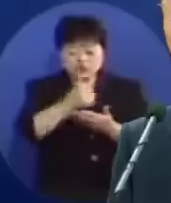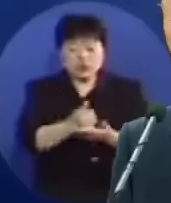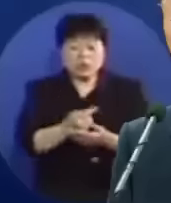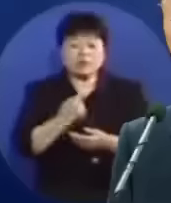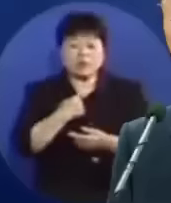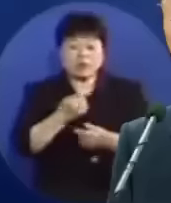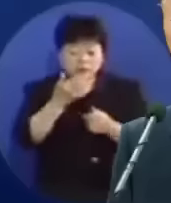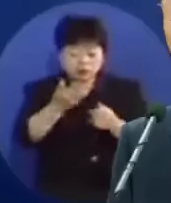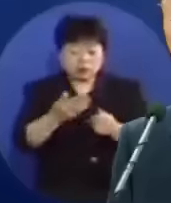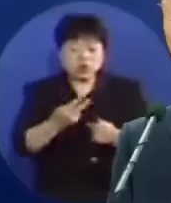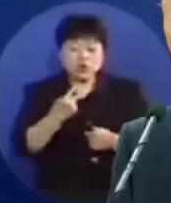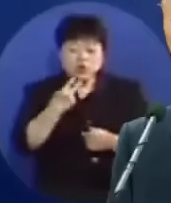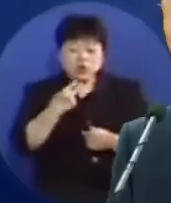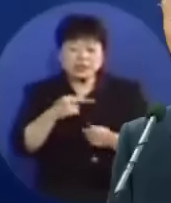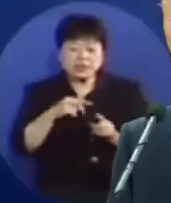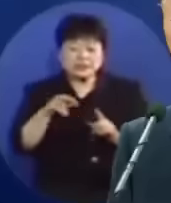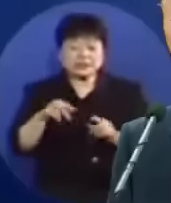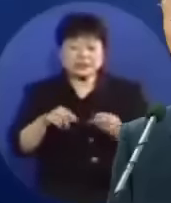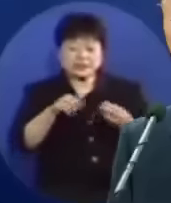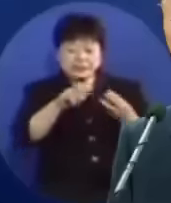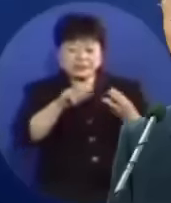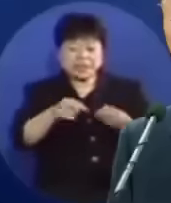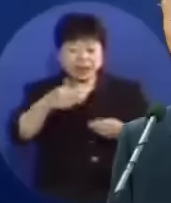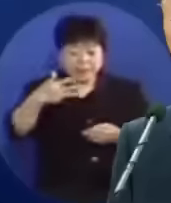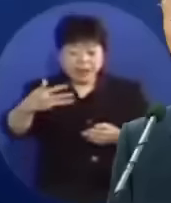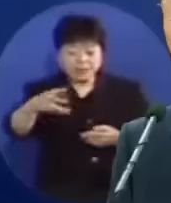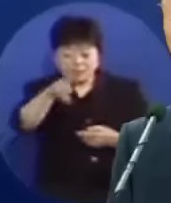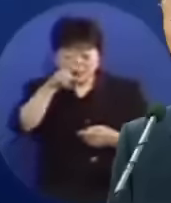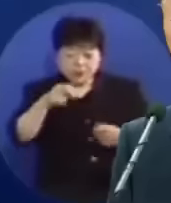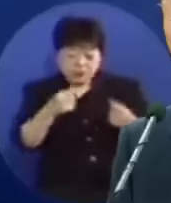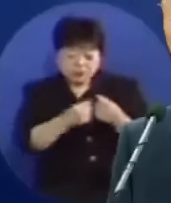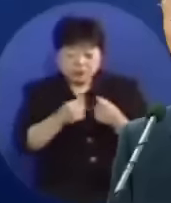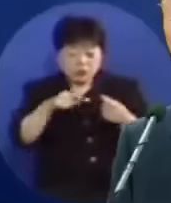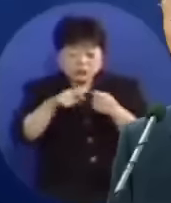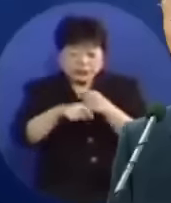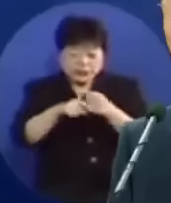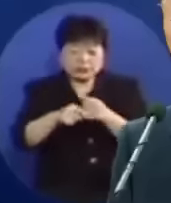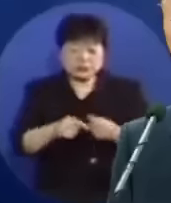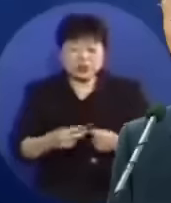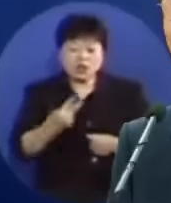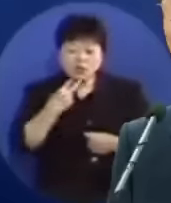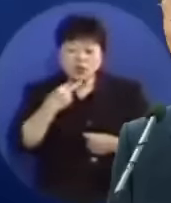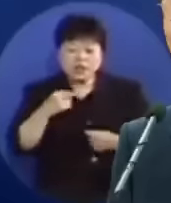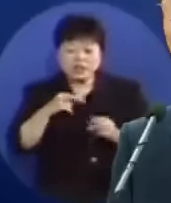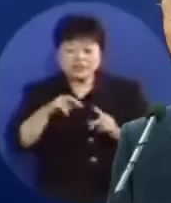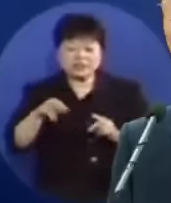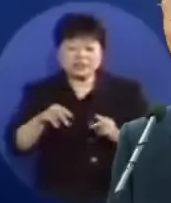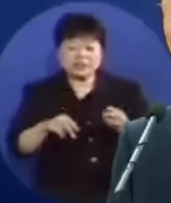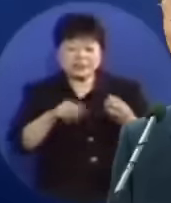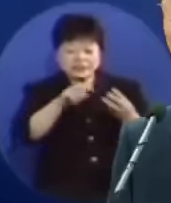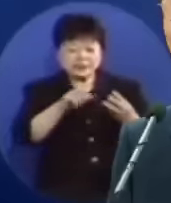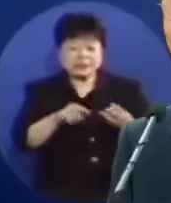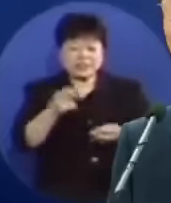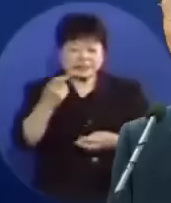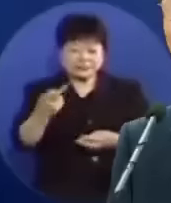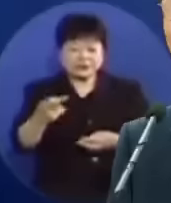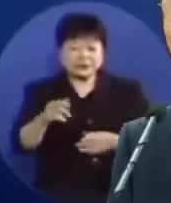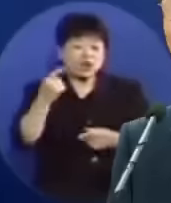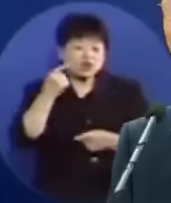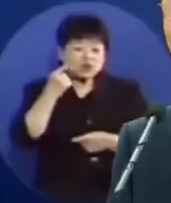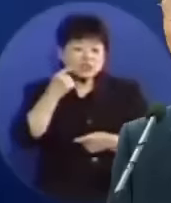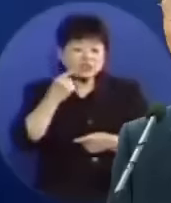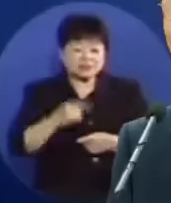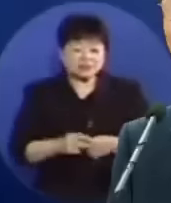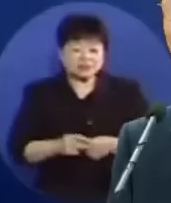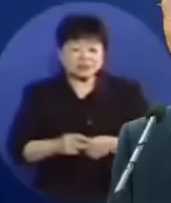짓게 하는 것입니다. 요한일서 3장 8절. 미워하고 싸우고 살인하게 합니다. 요한일서 3장 12절. 또한 귀신은 하나님